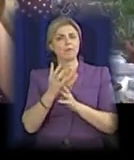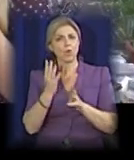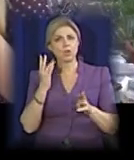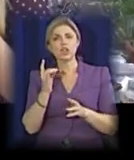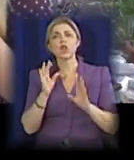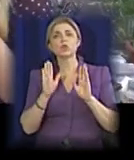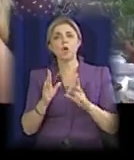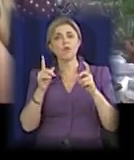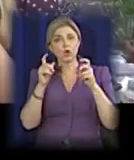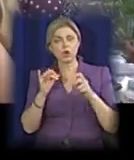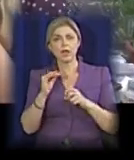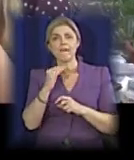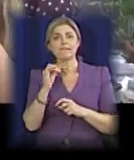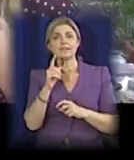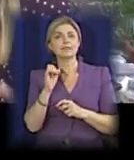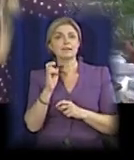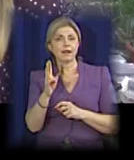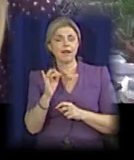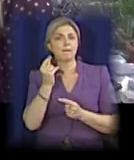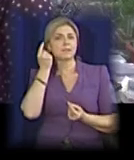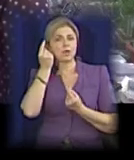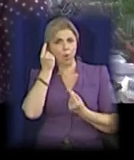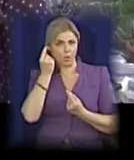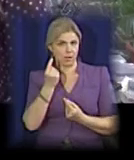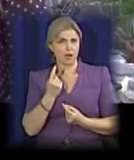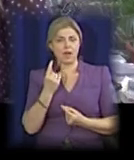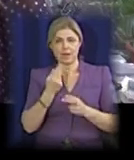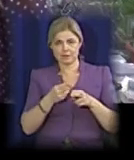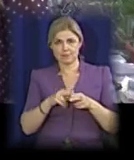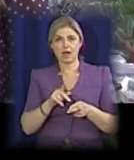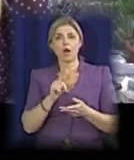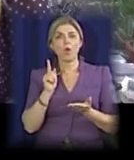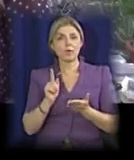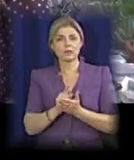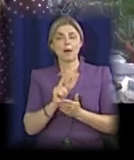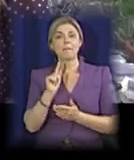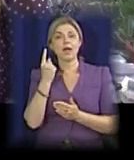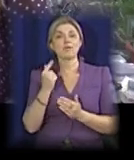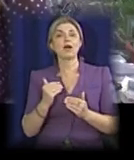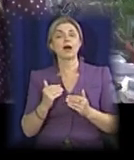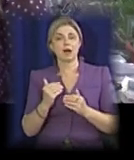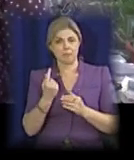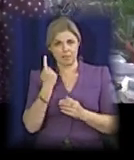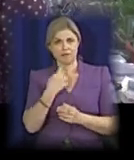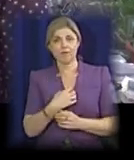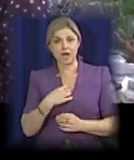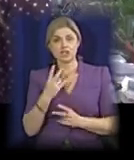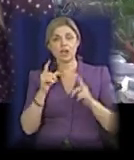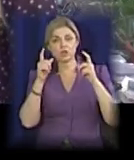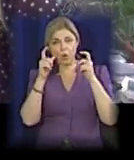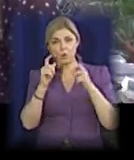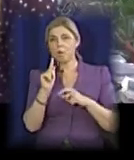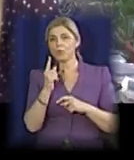й фізиком, і більшою мірою психологом. Це, напевно, перший аспект на зйомці, тому що